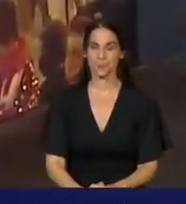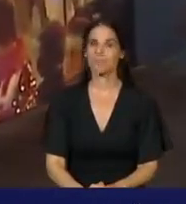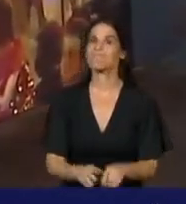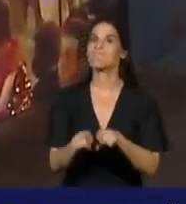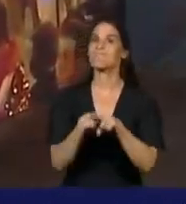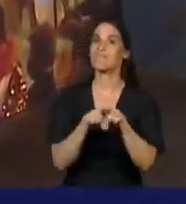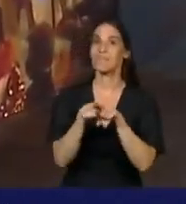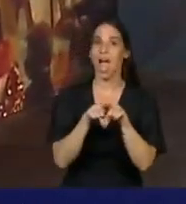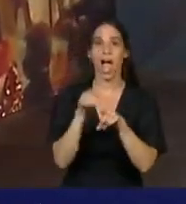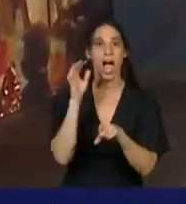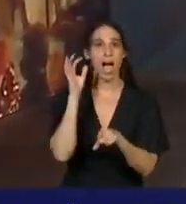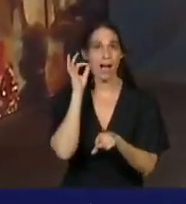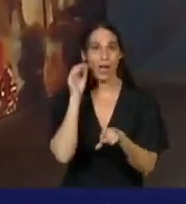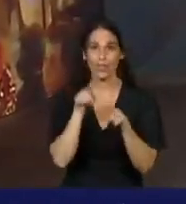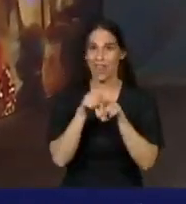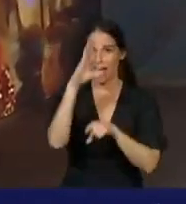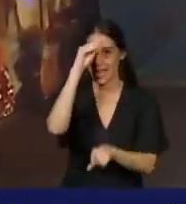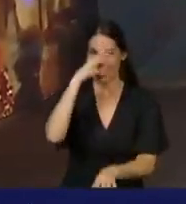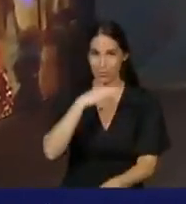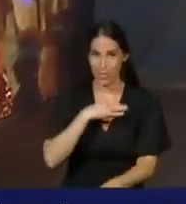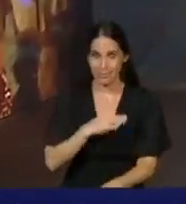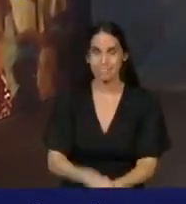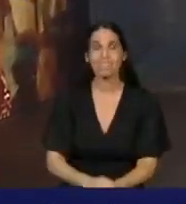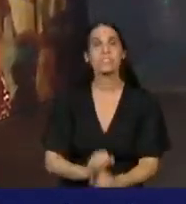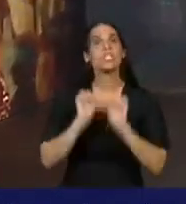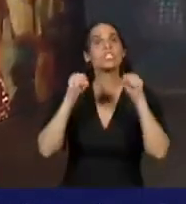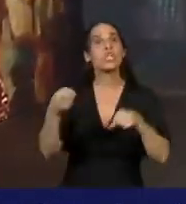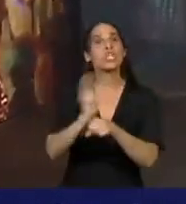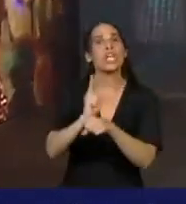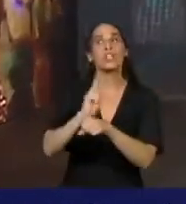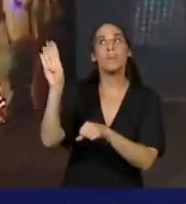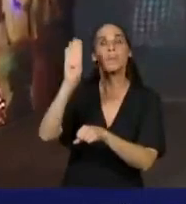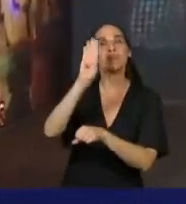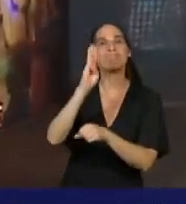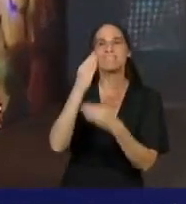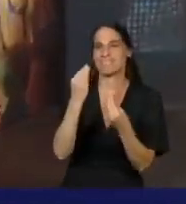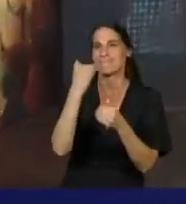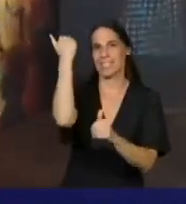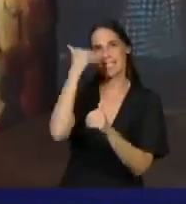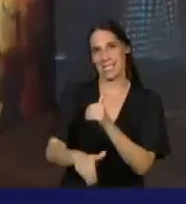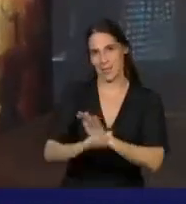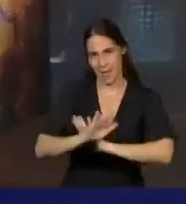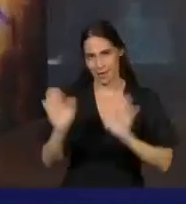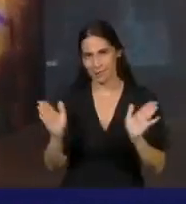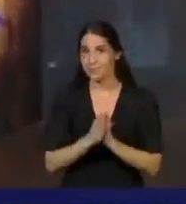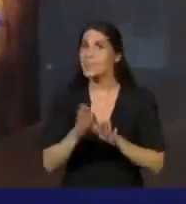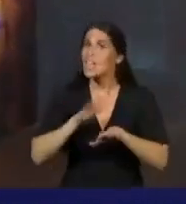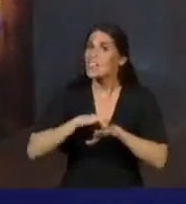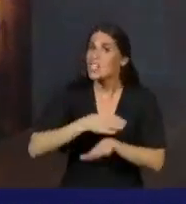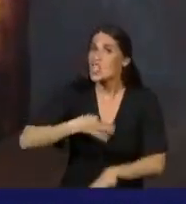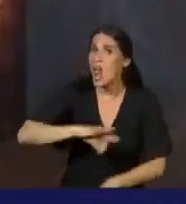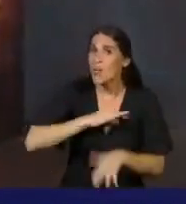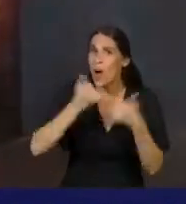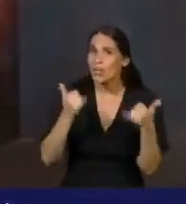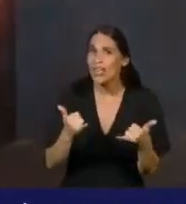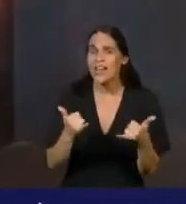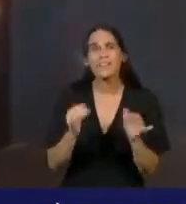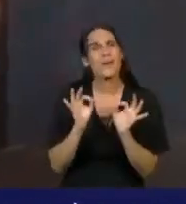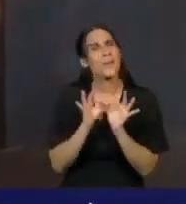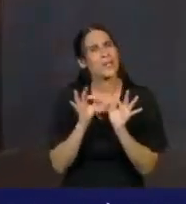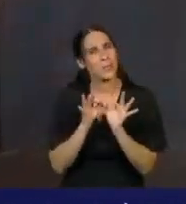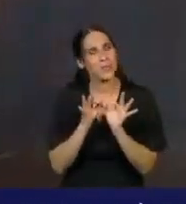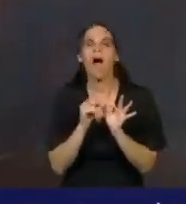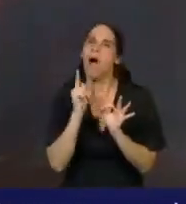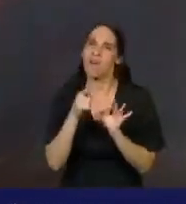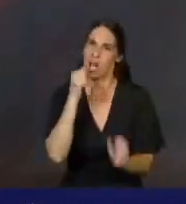אחיות ואחים שלי, שלטון השקר של בנימין נתניהו הגיע לסוף דרכו. התפקיד שלנו עכשיו הוא פשוט מאוד, אבל גם